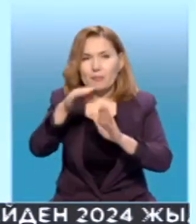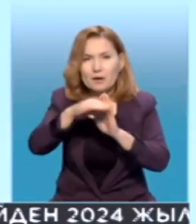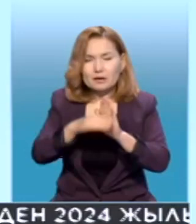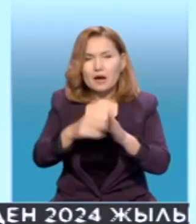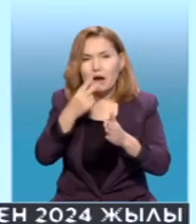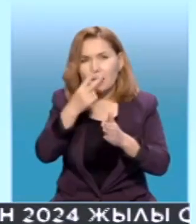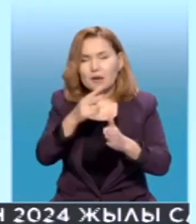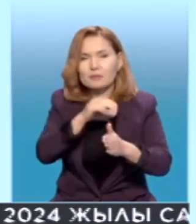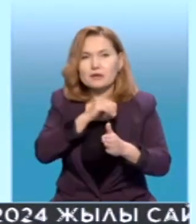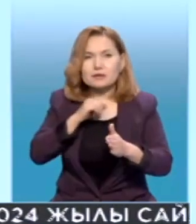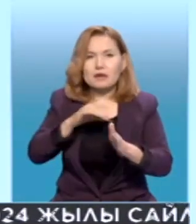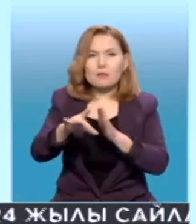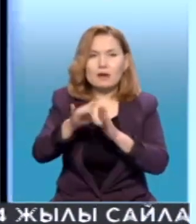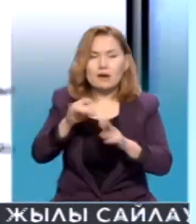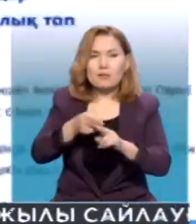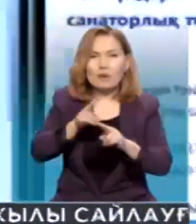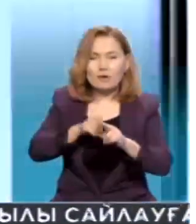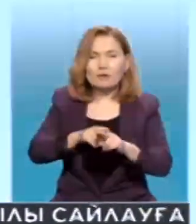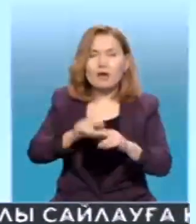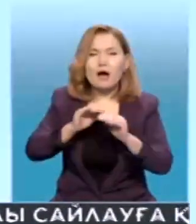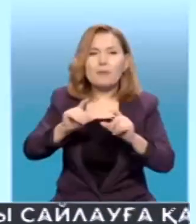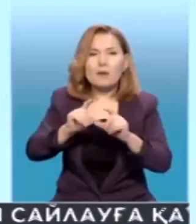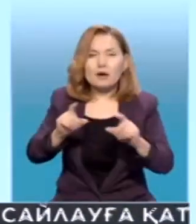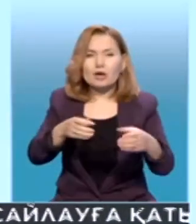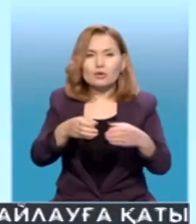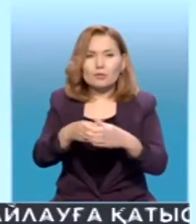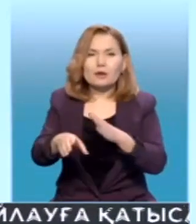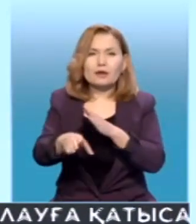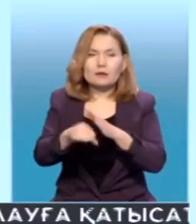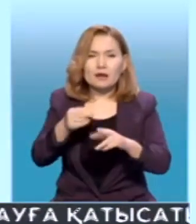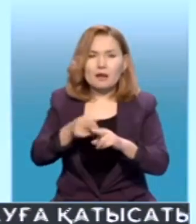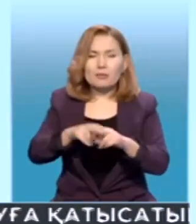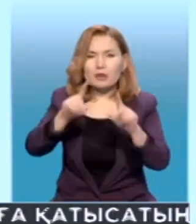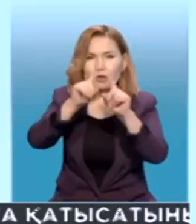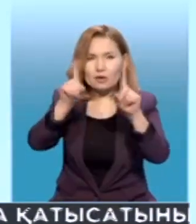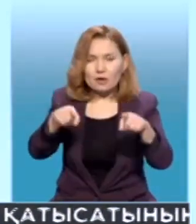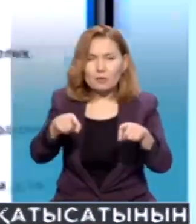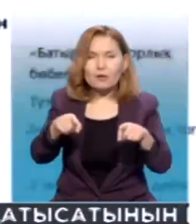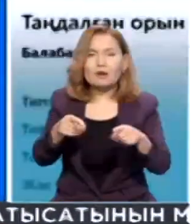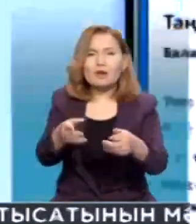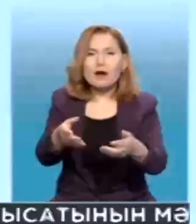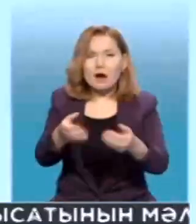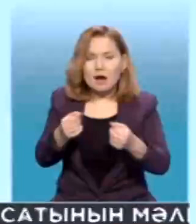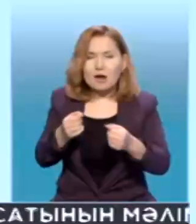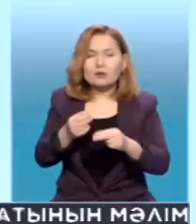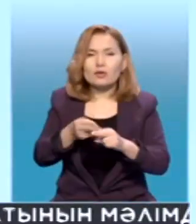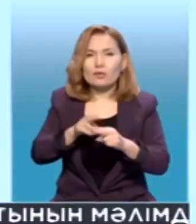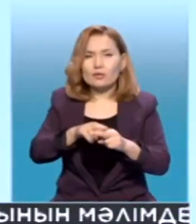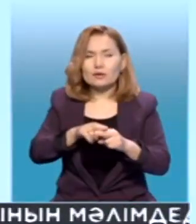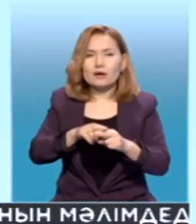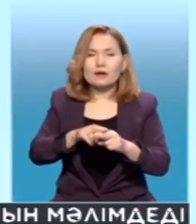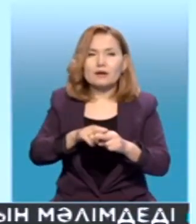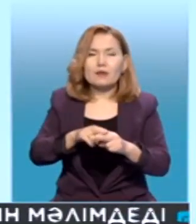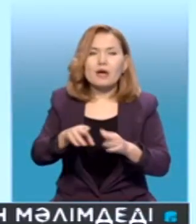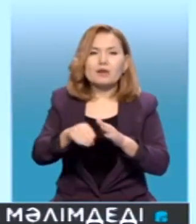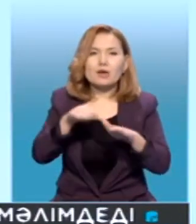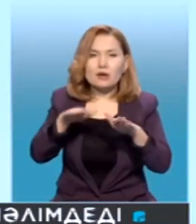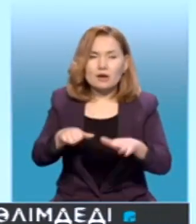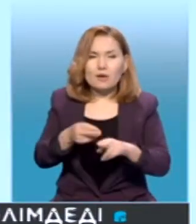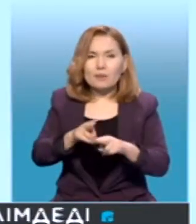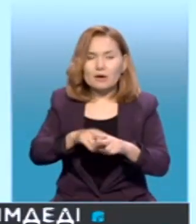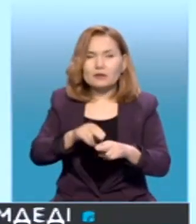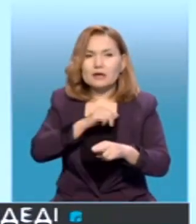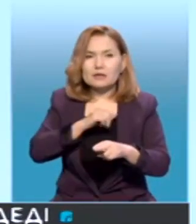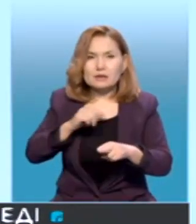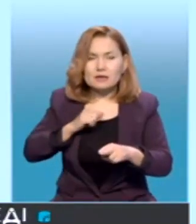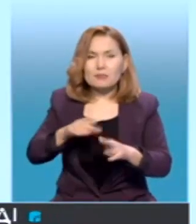қарап шығып, қабылдану үшін балабақша мен топты таңдаңыз. Жолдаманы алу батырмасын басыңыз, сосын таңдаған орын блогында